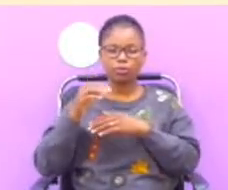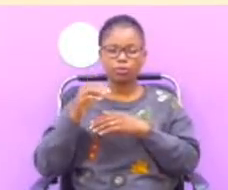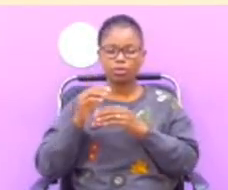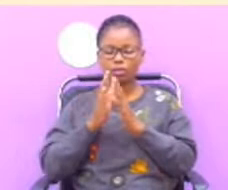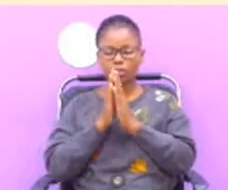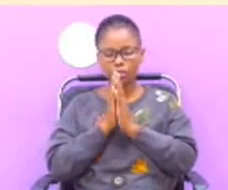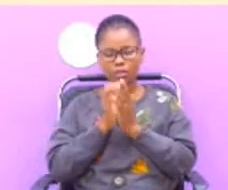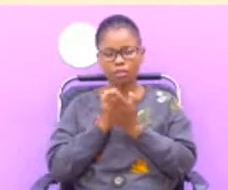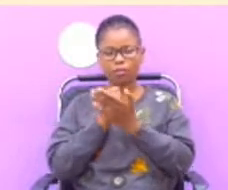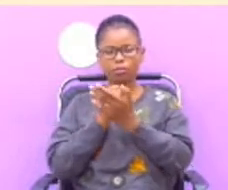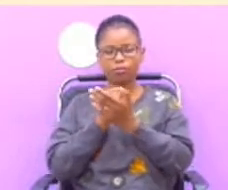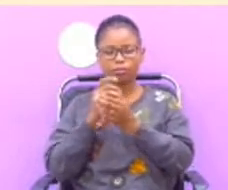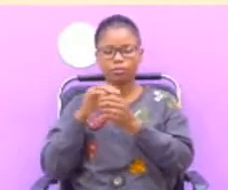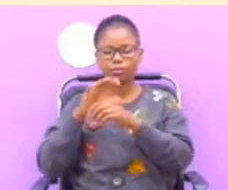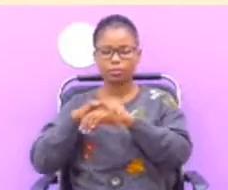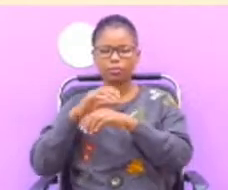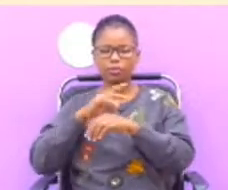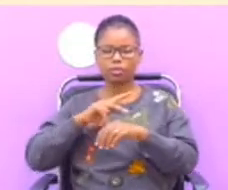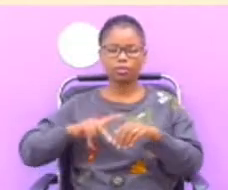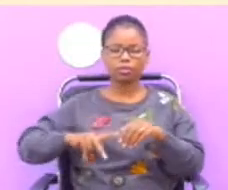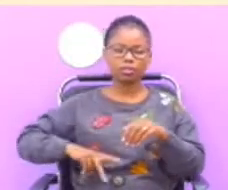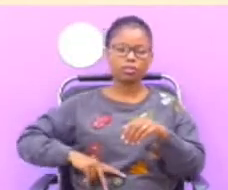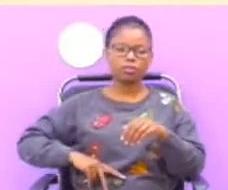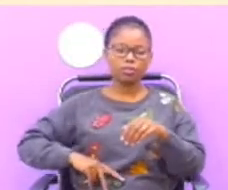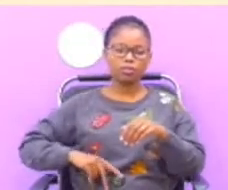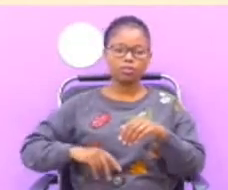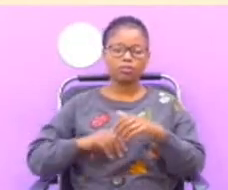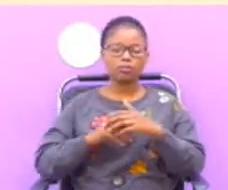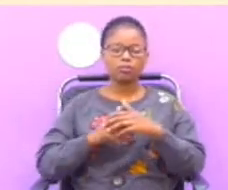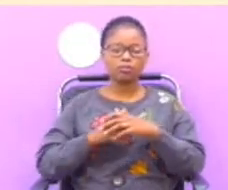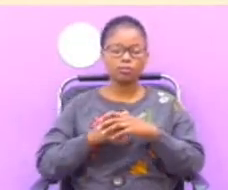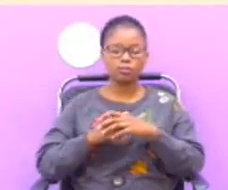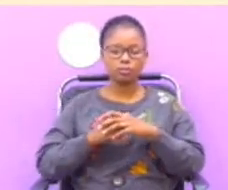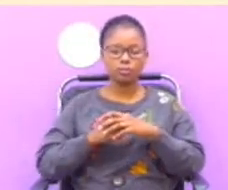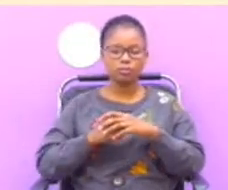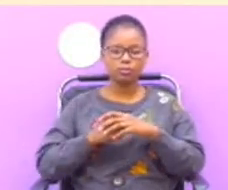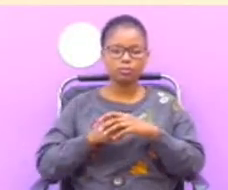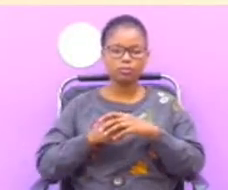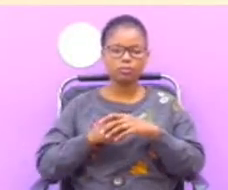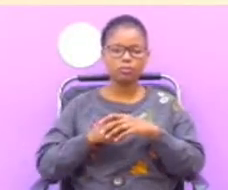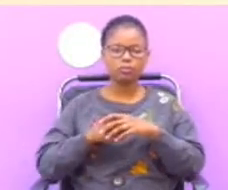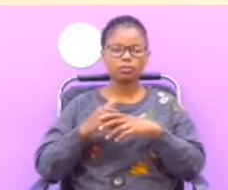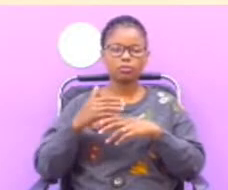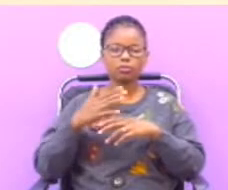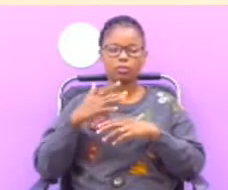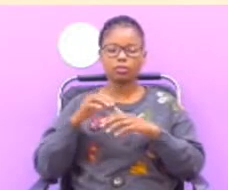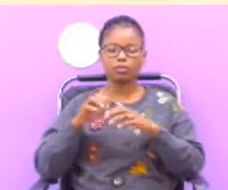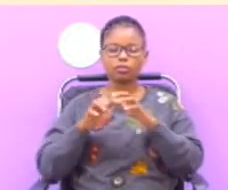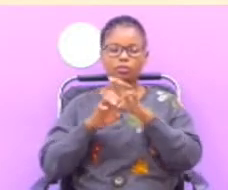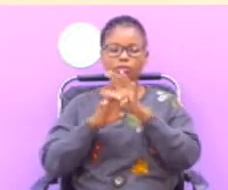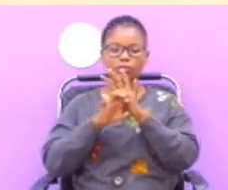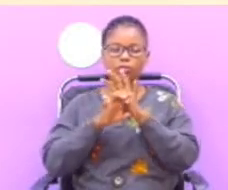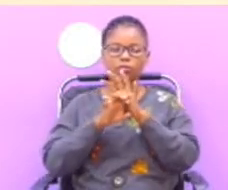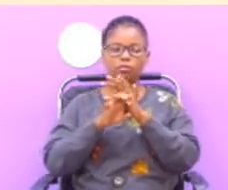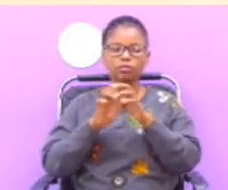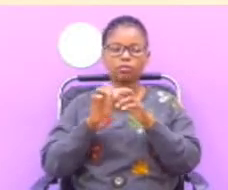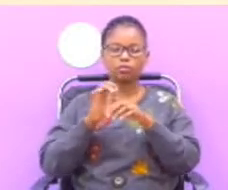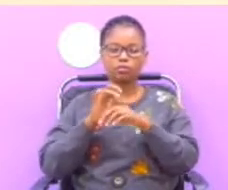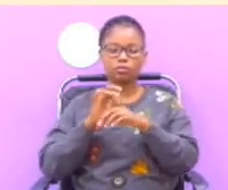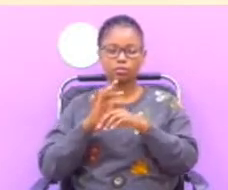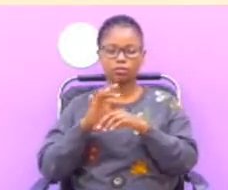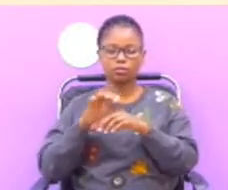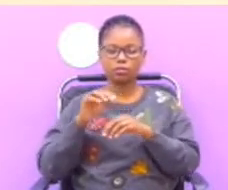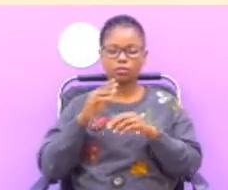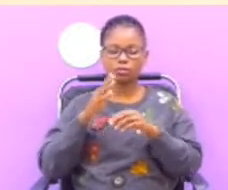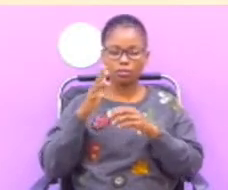atalie. Gai wito ne gai datu muo kule mudhamaki. Ona gitumwo kule kwa Biden